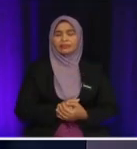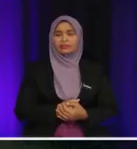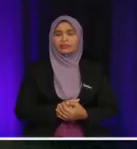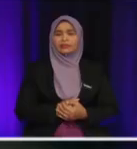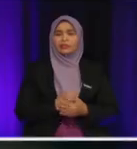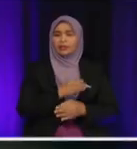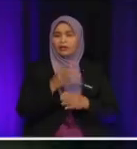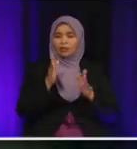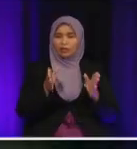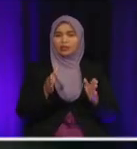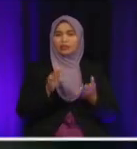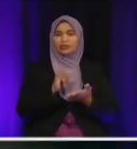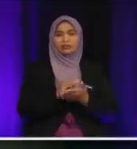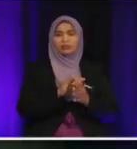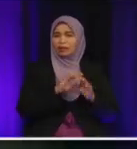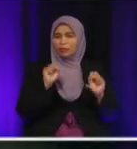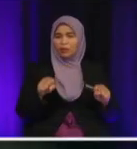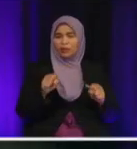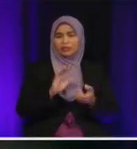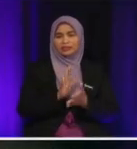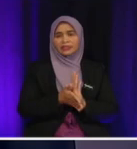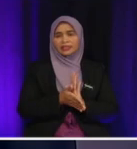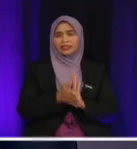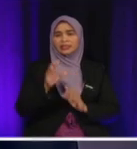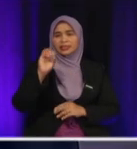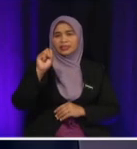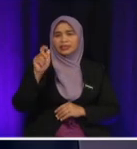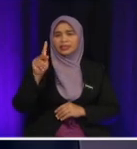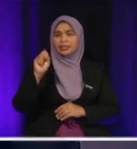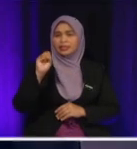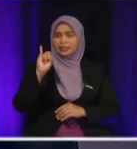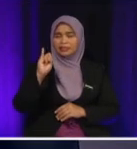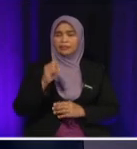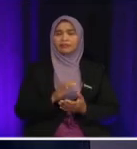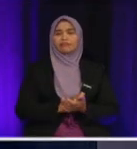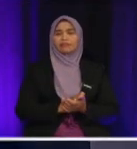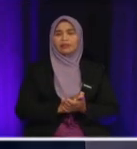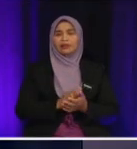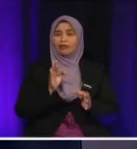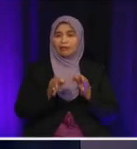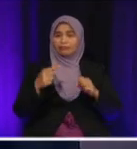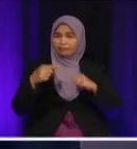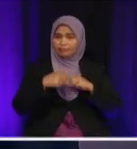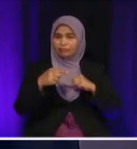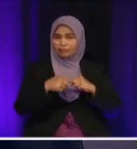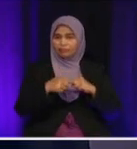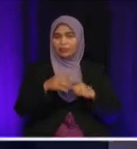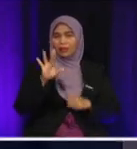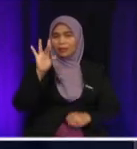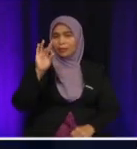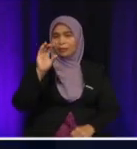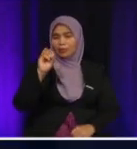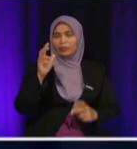sebagai seorang saksi. Ya. Itu dahsyat kan? Amat-amat dahsyat kata orang kan? Amat dahsyat.